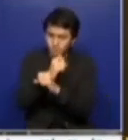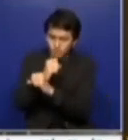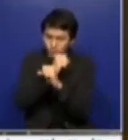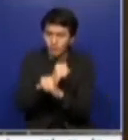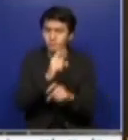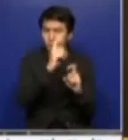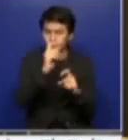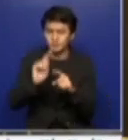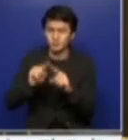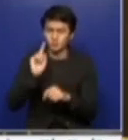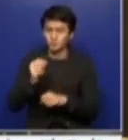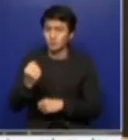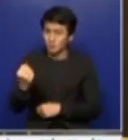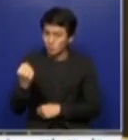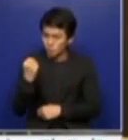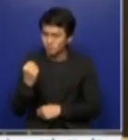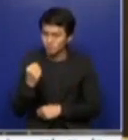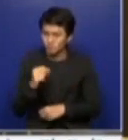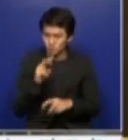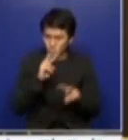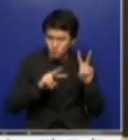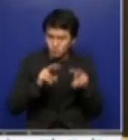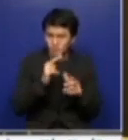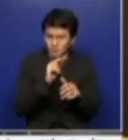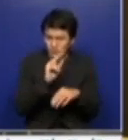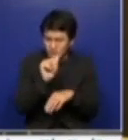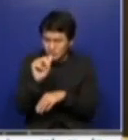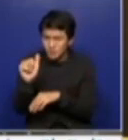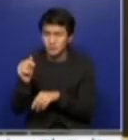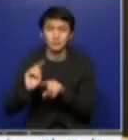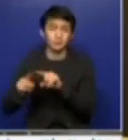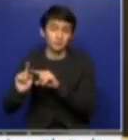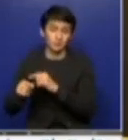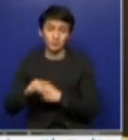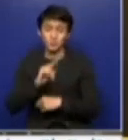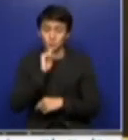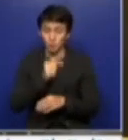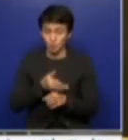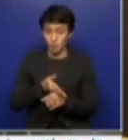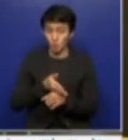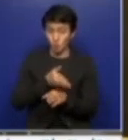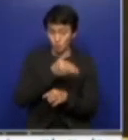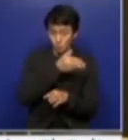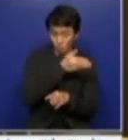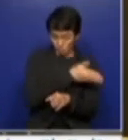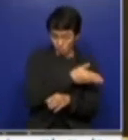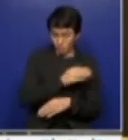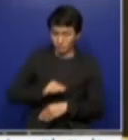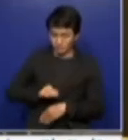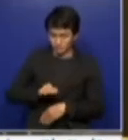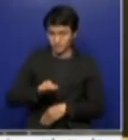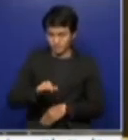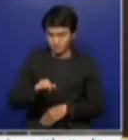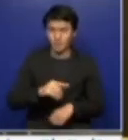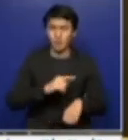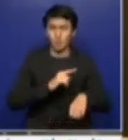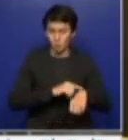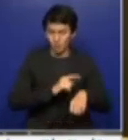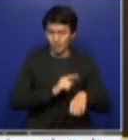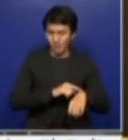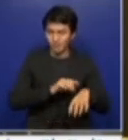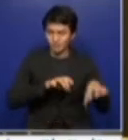ดและเคร่งครัดโดยก่อนเสด็จพระราชดำเนินจะมีเวลาพอสมควรในการเคลียร์เส้นท